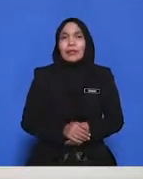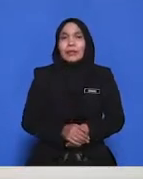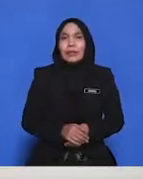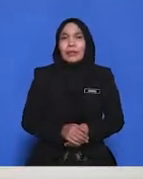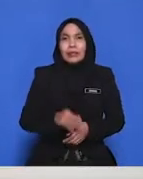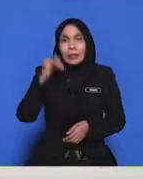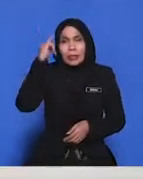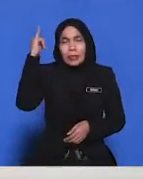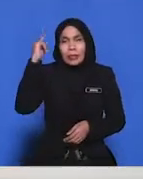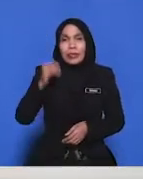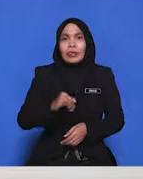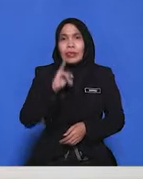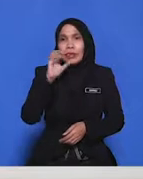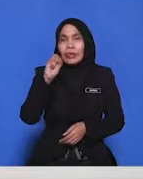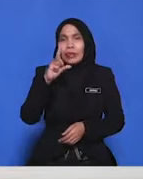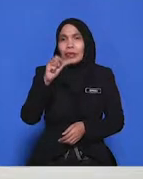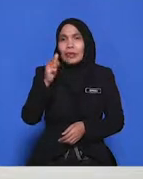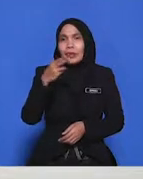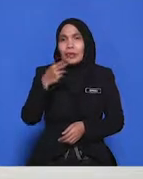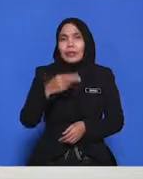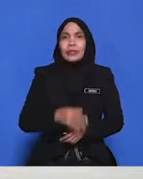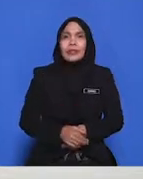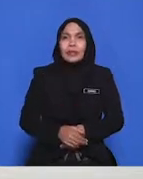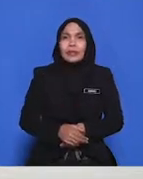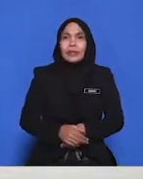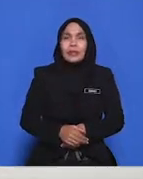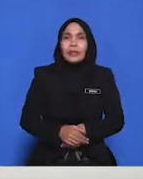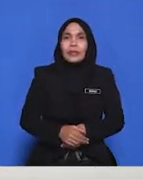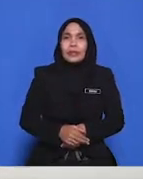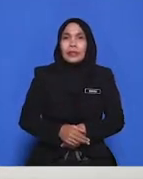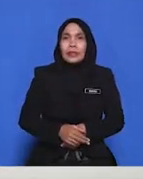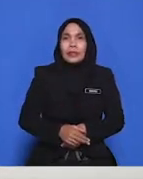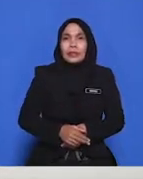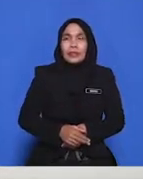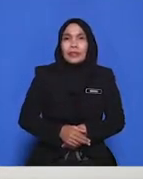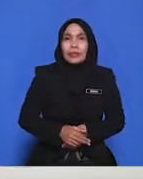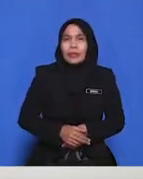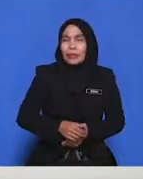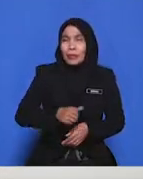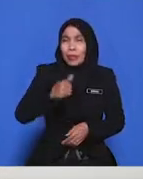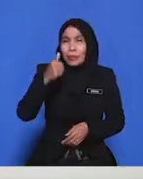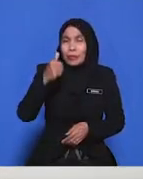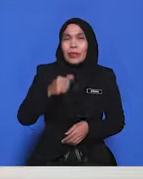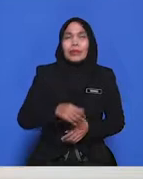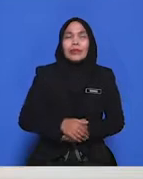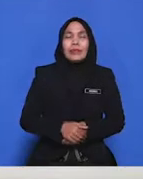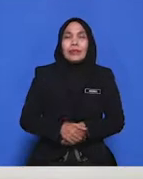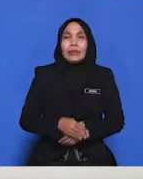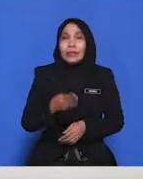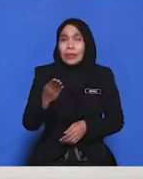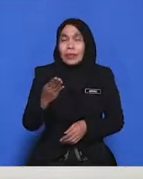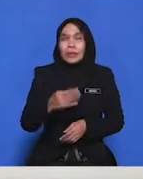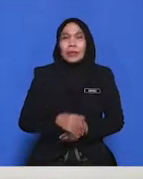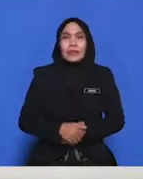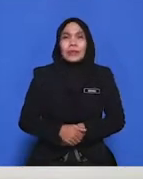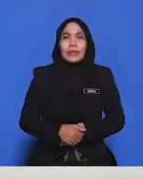bertutur dalam bahasa tersebut. Wah, hebatnya beliau kan? Banyak bahasa yang beliau kuasai.